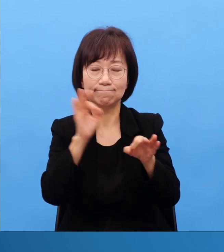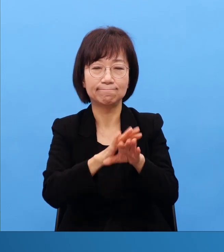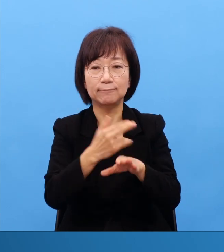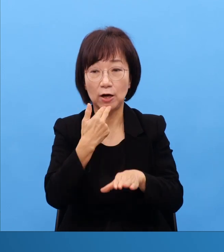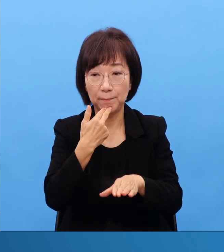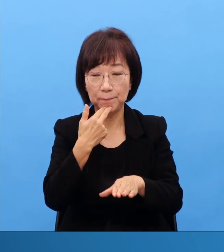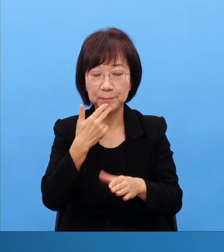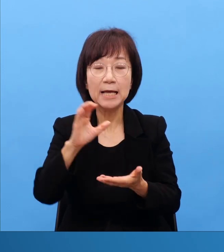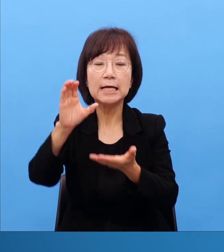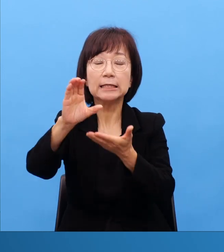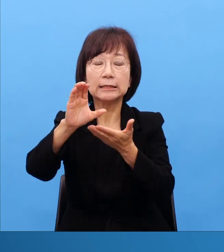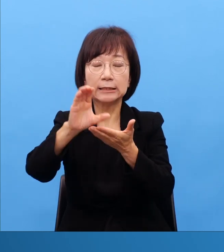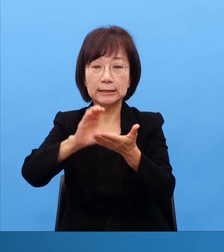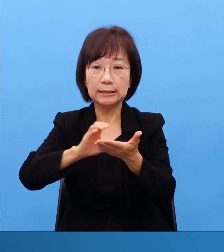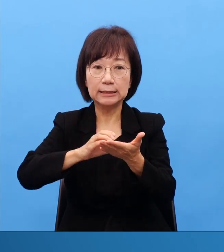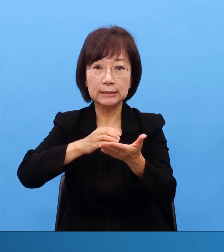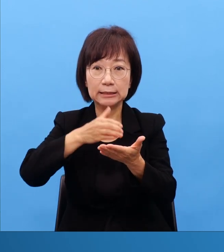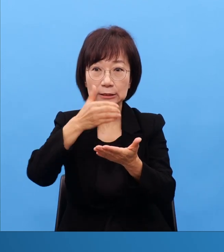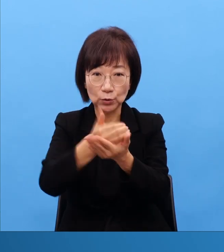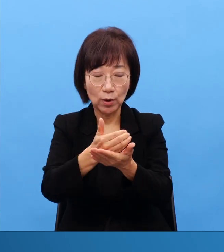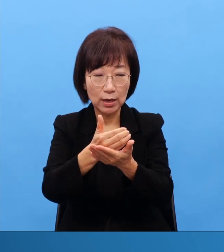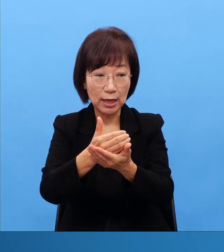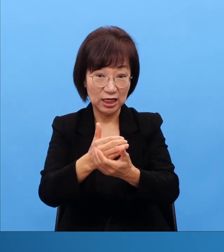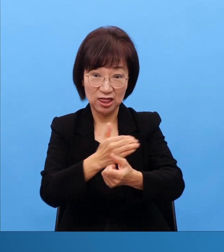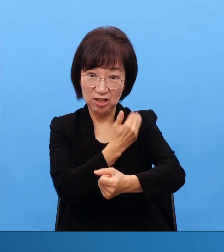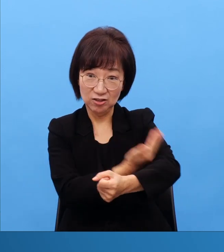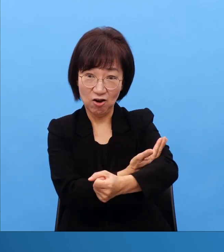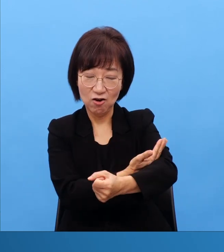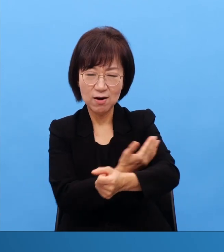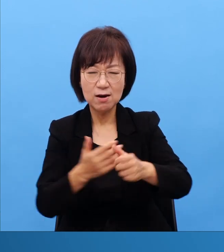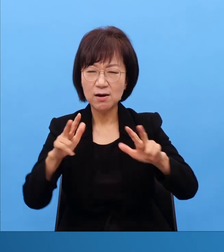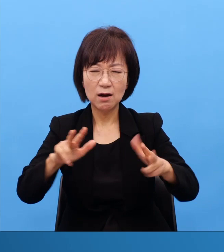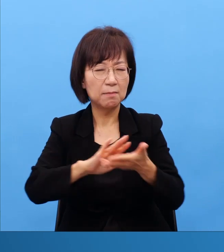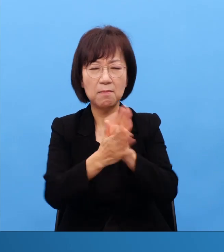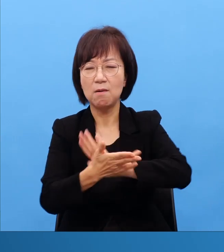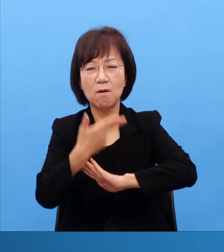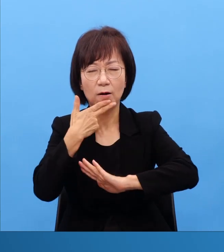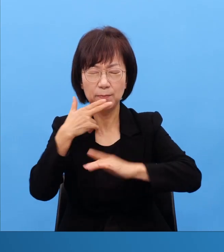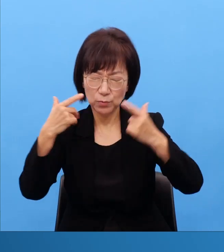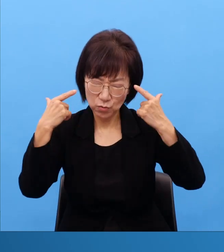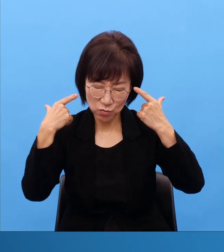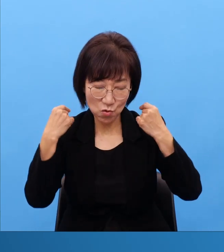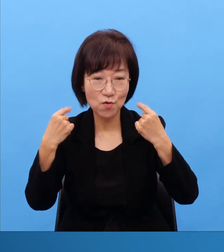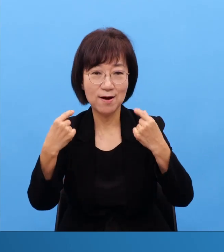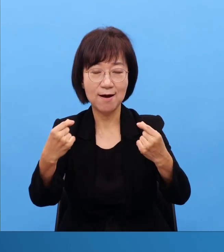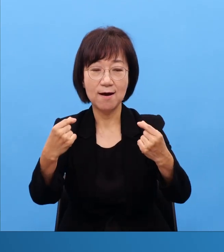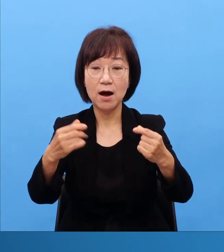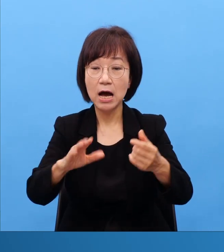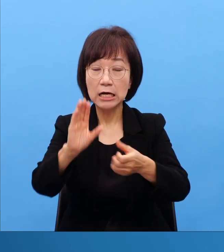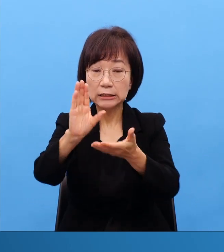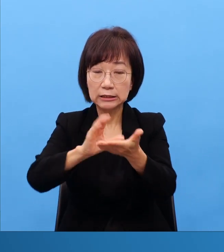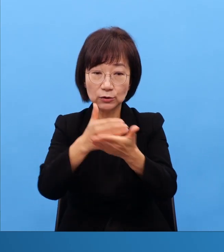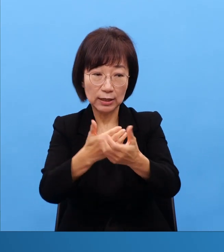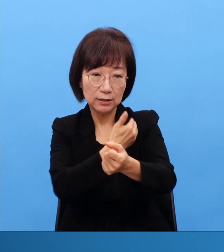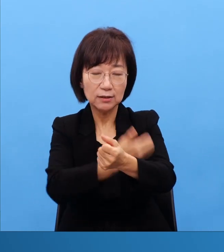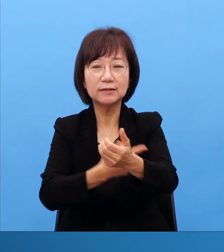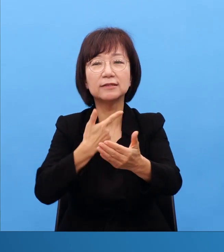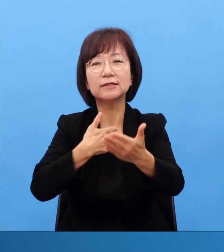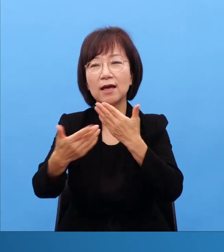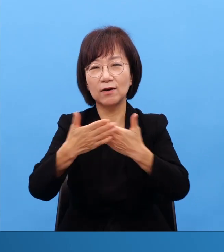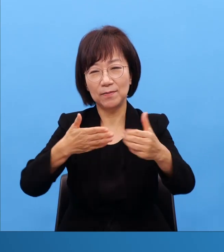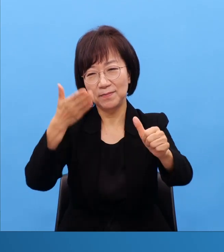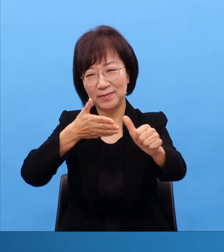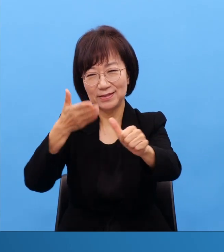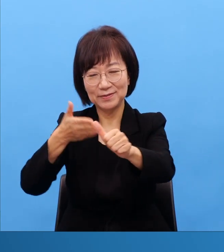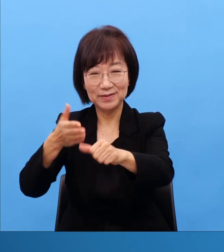능력은 지금도 바뀌지 않습니다. It's not just the gospel of Christ. 이걸 체험해라니까요. The power of Christ is unchanging even now. You must experience this. 여러분의